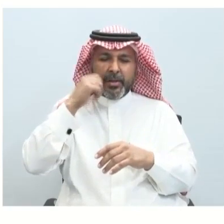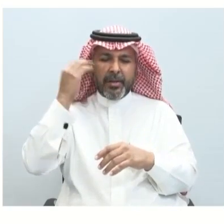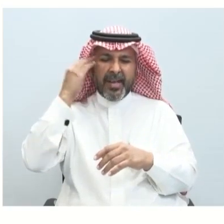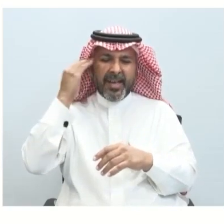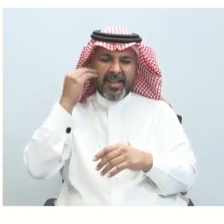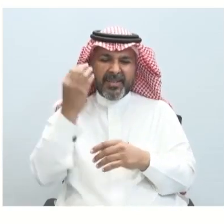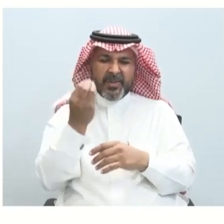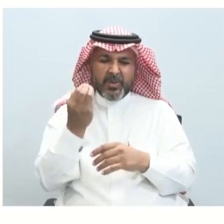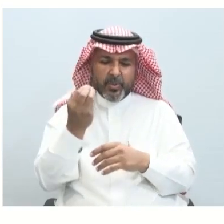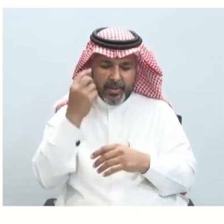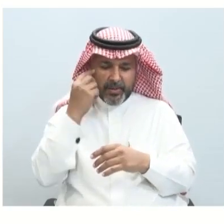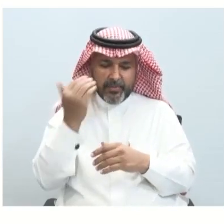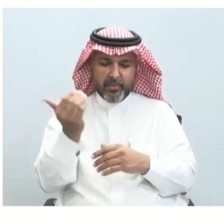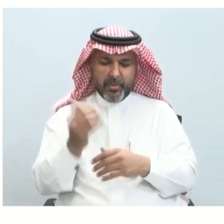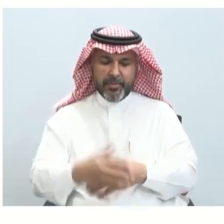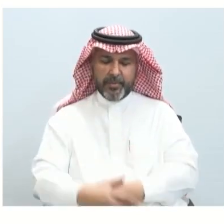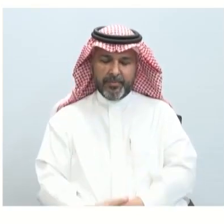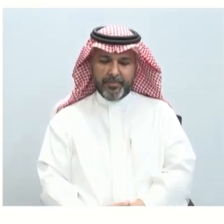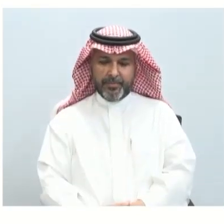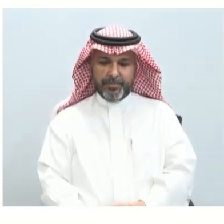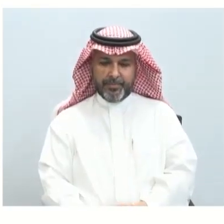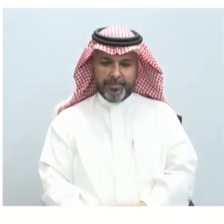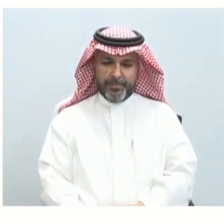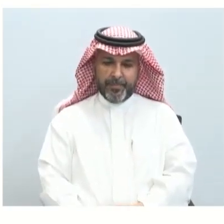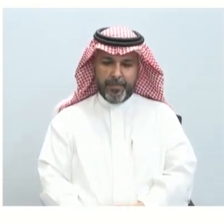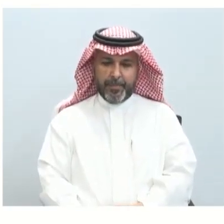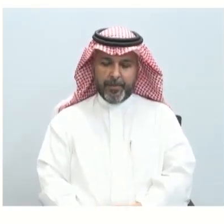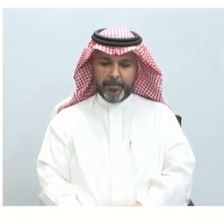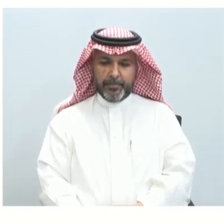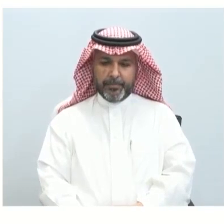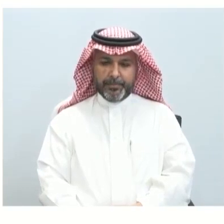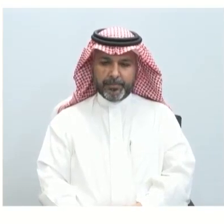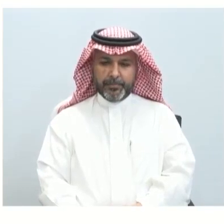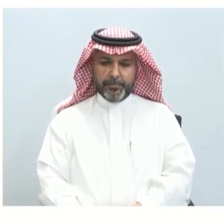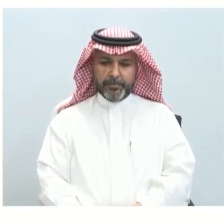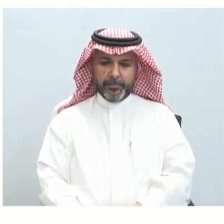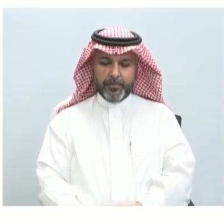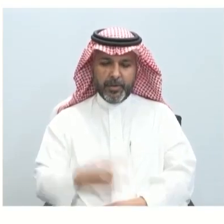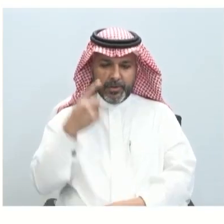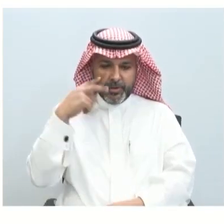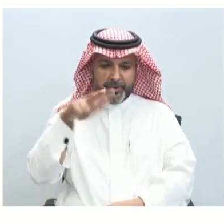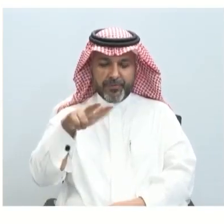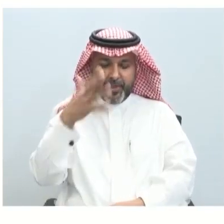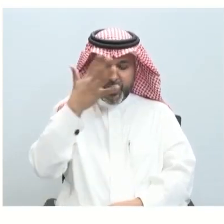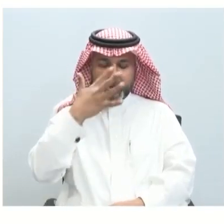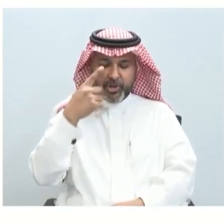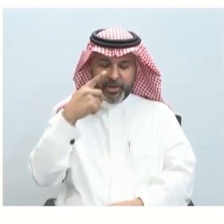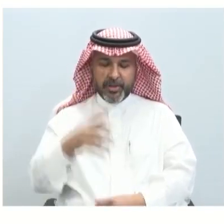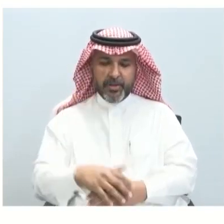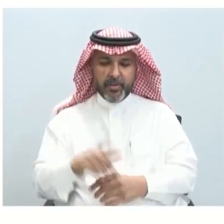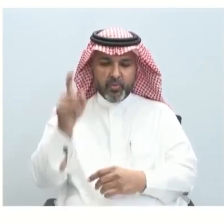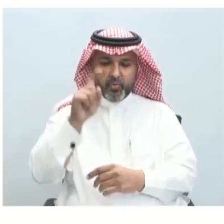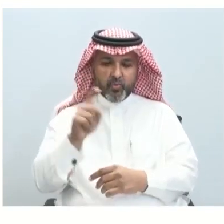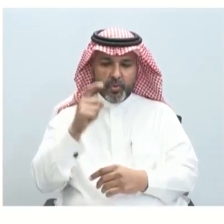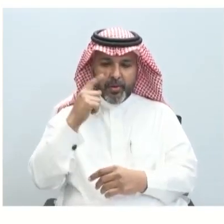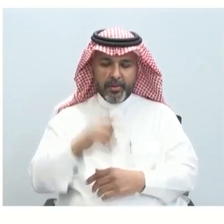في سن مبكر لدى الرجال عكس النساء استعمل واستعملي الشكل الاتي للاجابه عن السؤالين